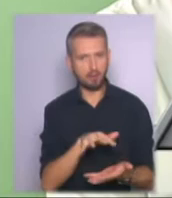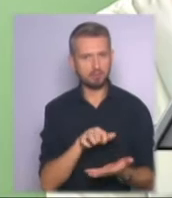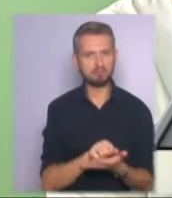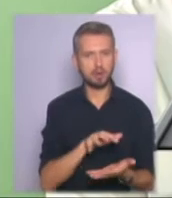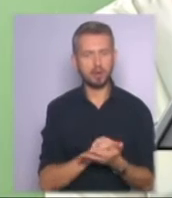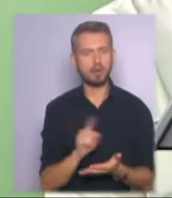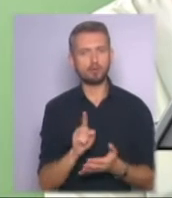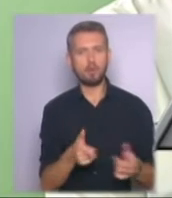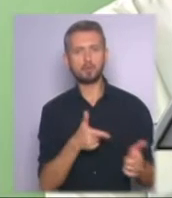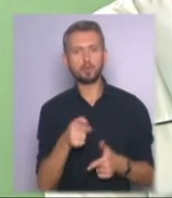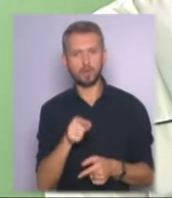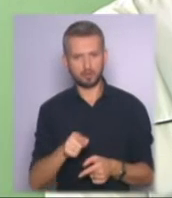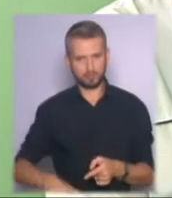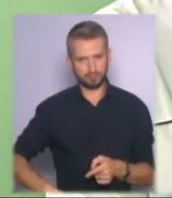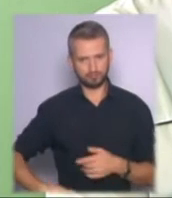культю до